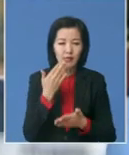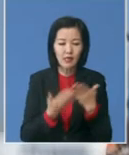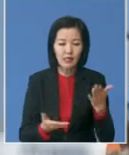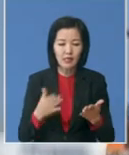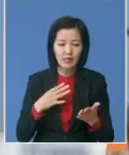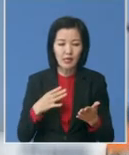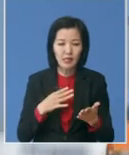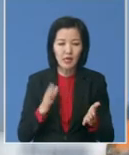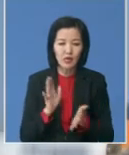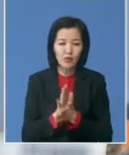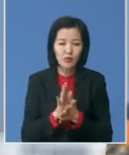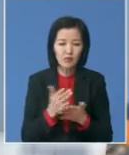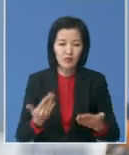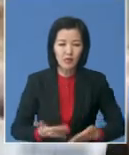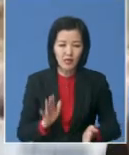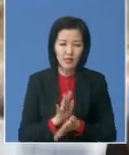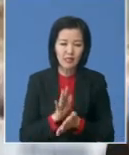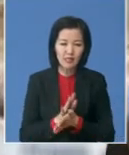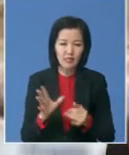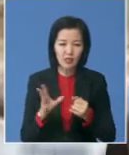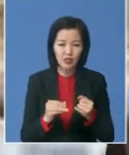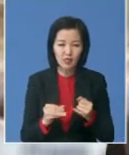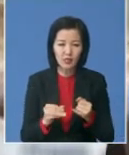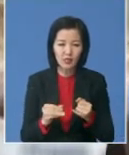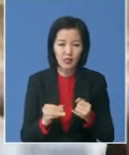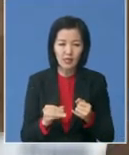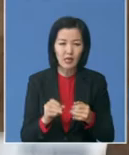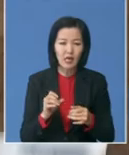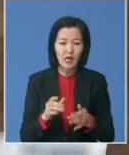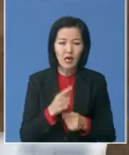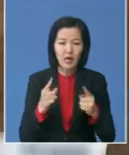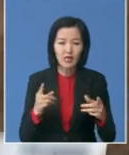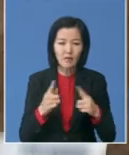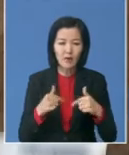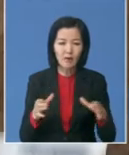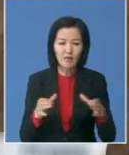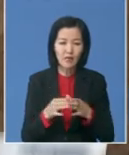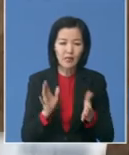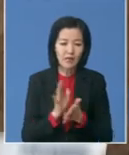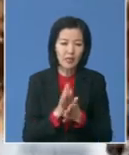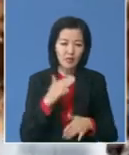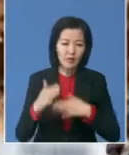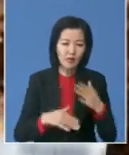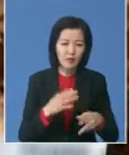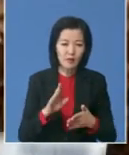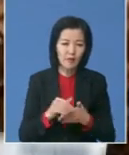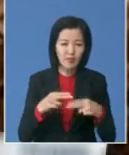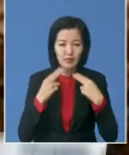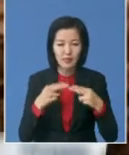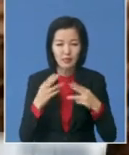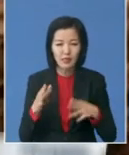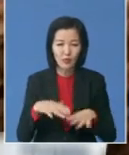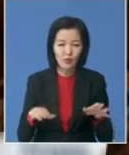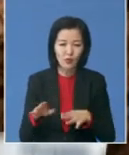мекендерден жиналатын тұрмыстық қалдықтар ғана емес, жер қойнауын игеріп жатқан алып мұнай газ компаниялары үшін де қалдықтарды өңдеу мәселесі басты назарда. Өңірдегі бұл